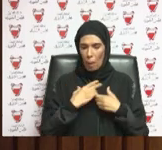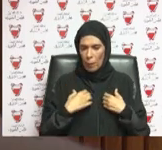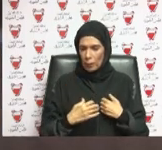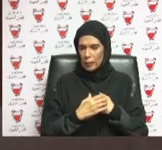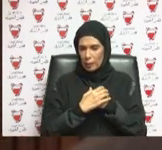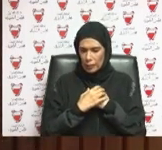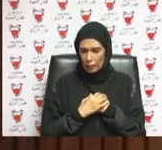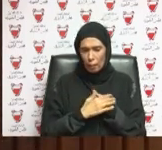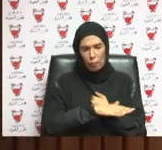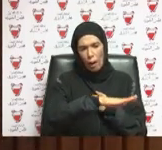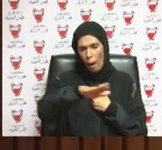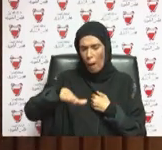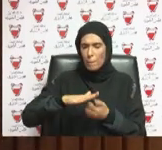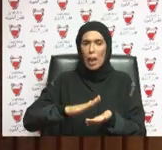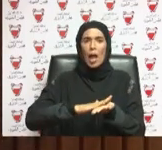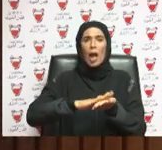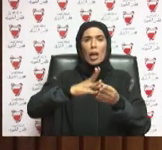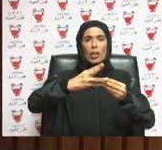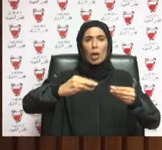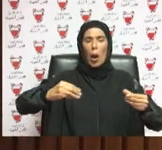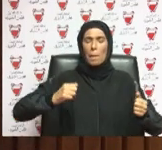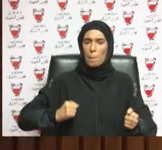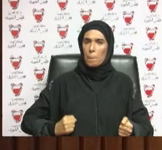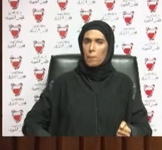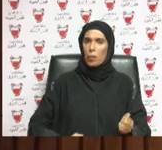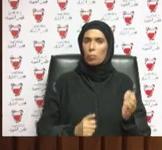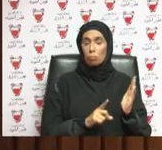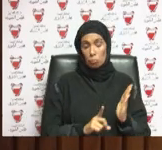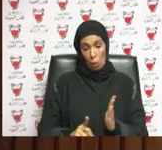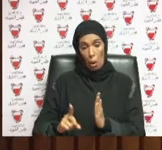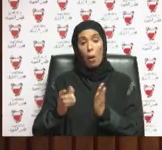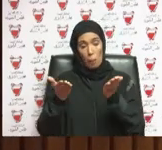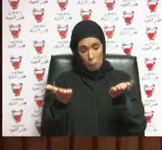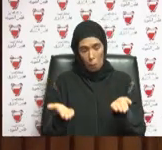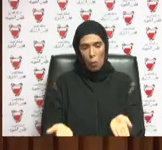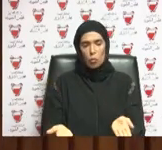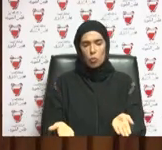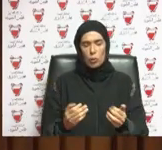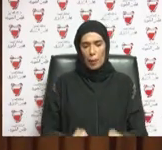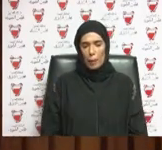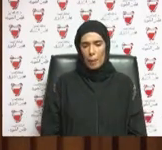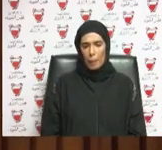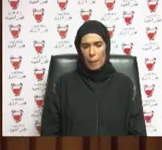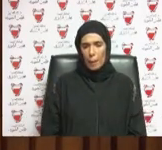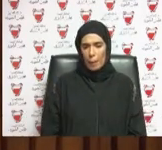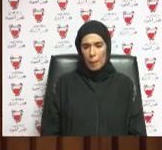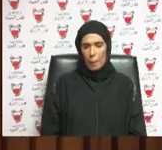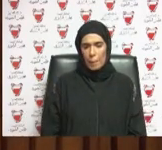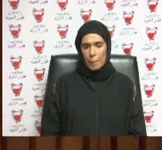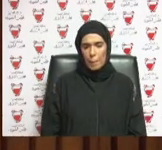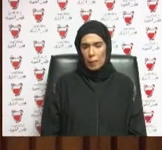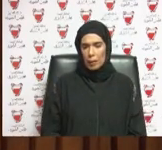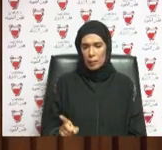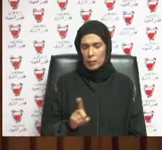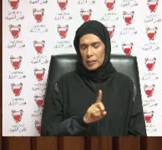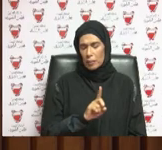من ذرات الوطن، لمسنا قربه، كان قائد موجود في كل موقف وفي كل لحظة، ما يكون في أي شيء